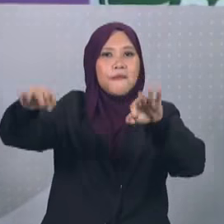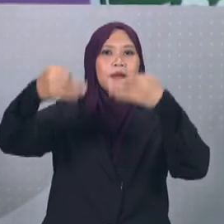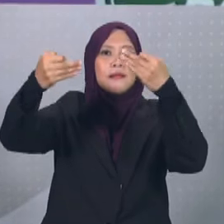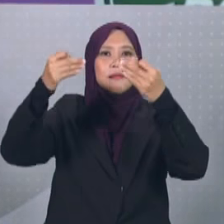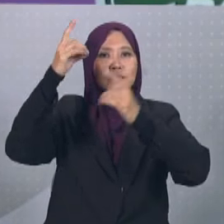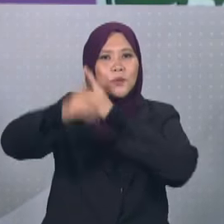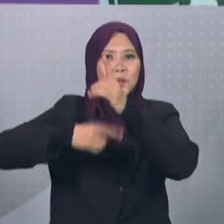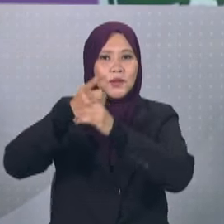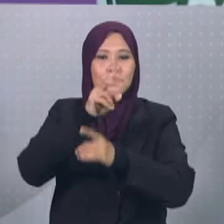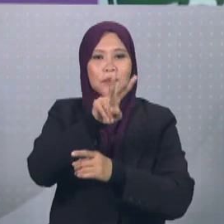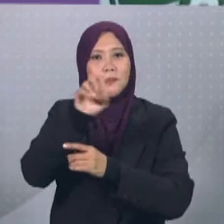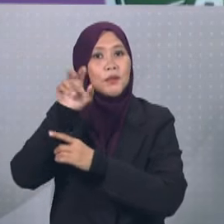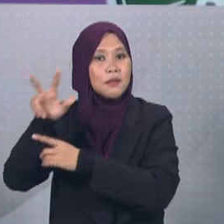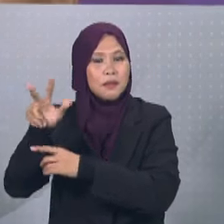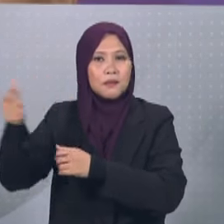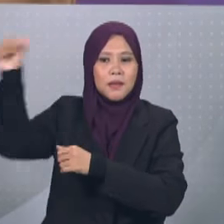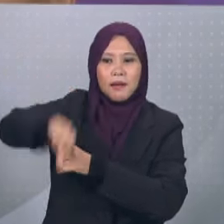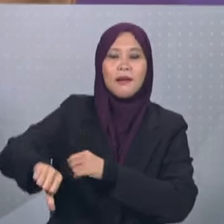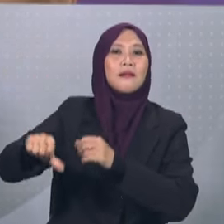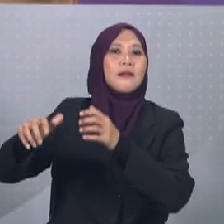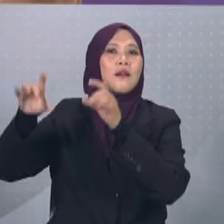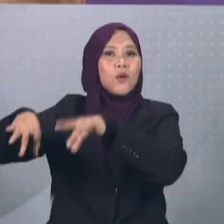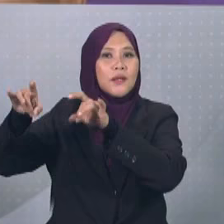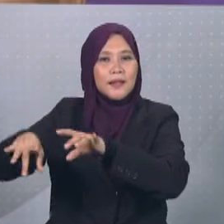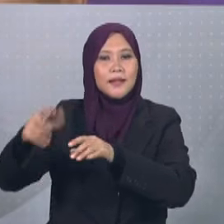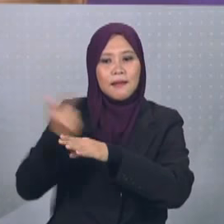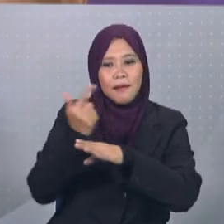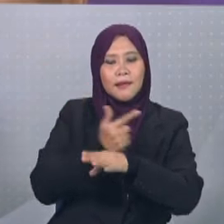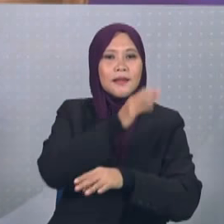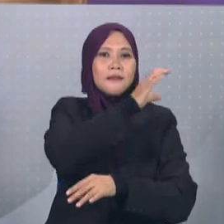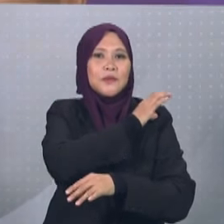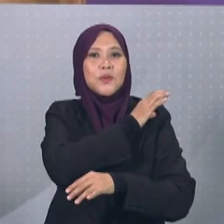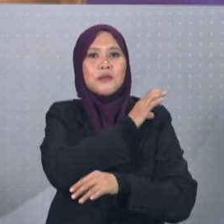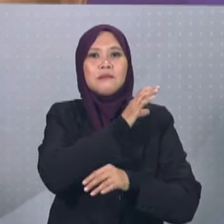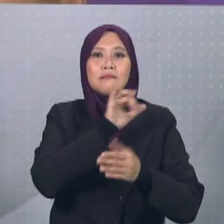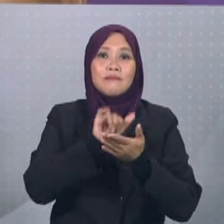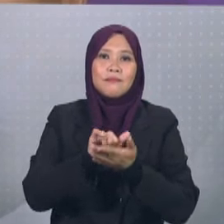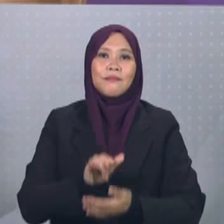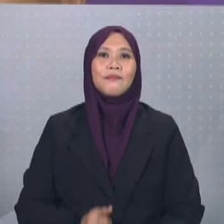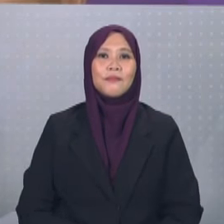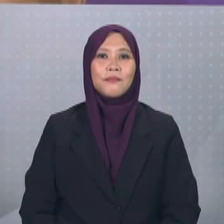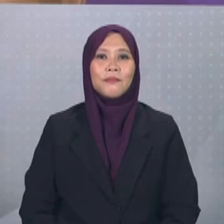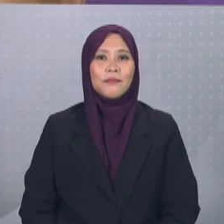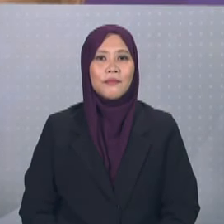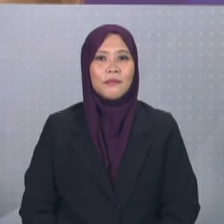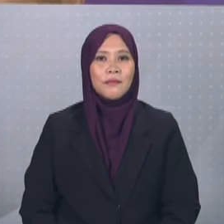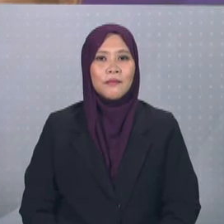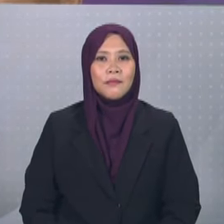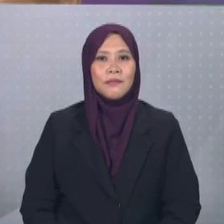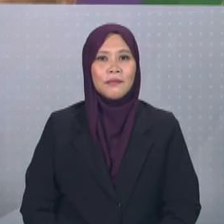Piala Dunia 2003 apabila mereka mengalahkan Australia yang dilatih oleh Jones ketika itu.